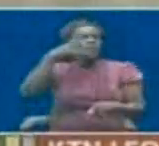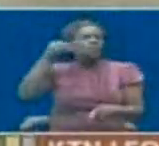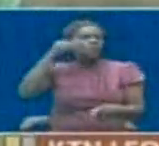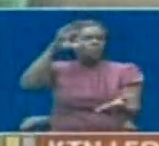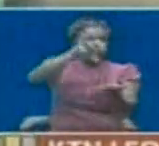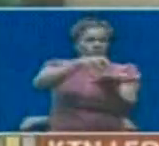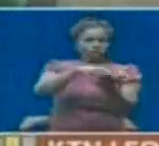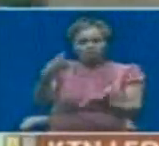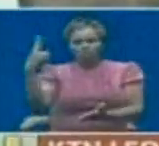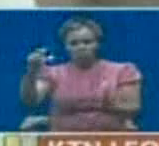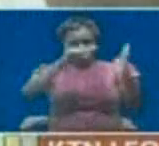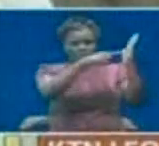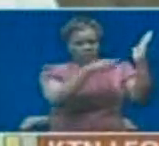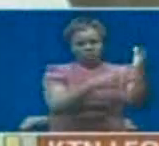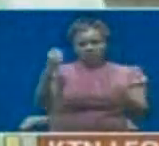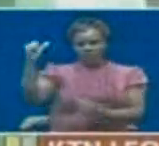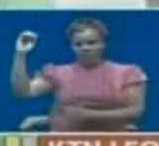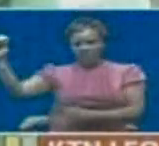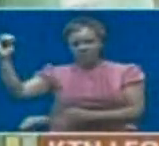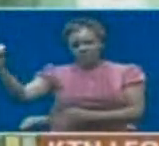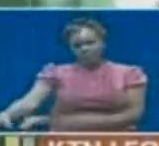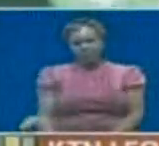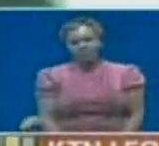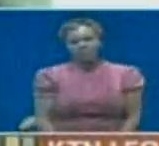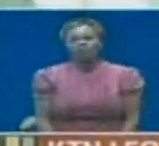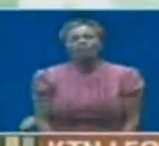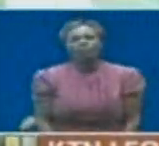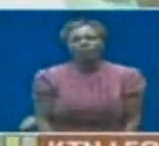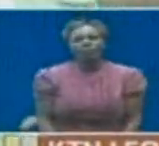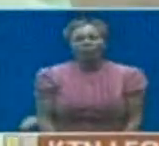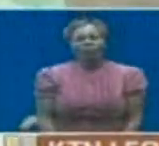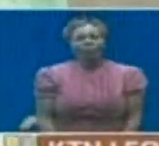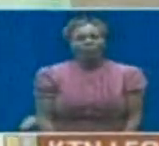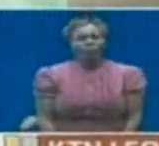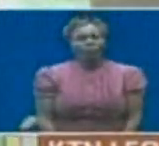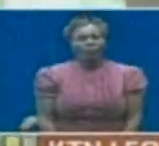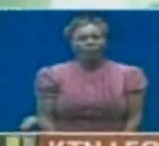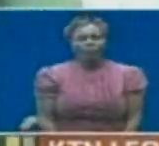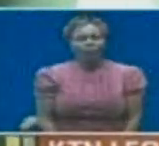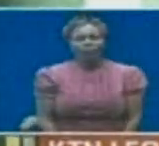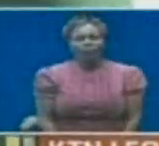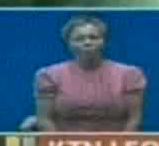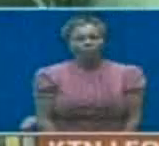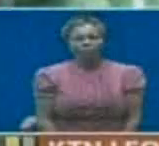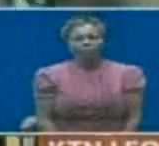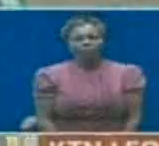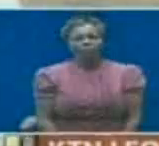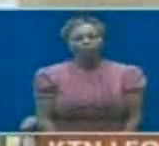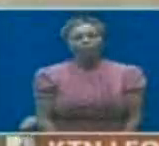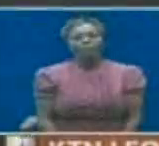nafasi ya pili wakiwa na alama 50. Well, it bears fruit because this time it was a Danny Sserunkuma.